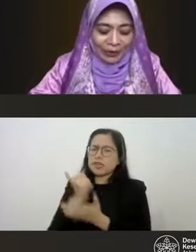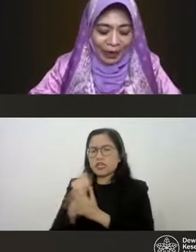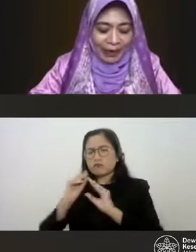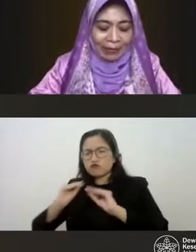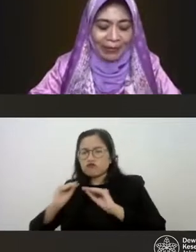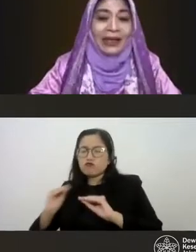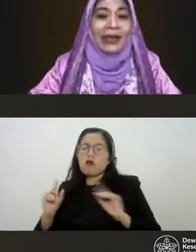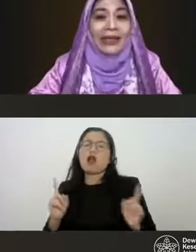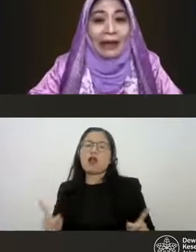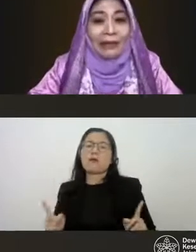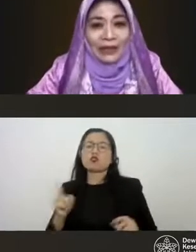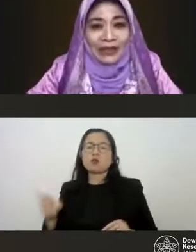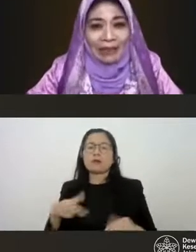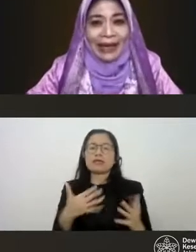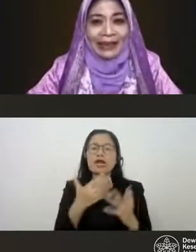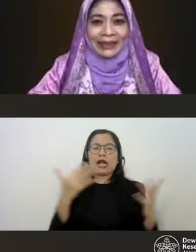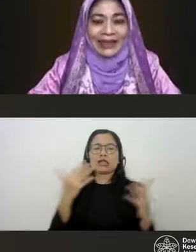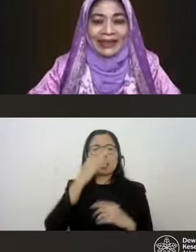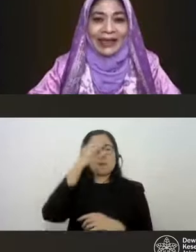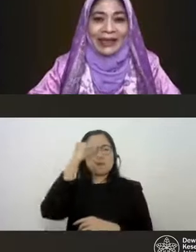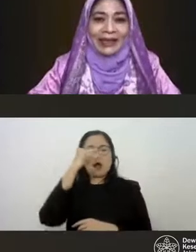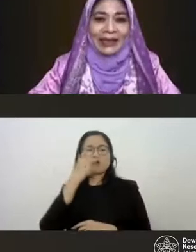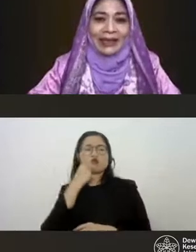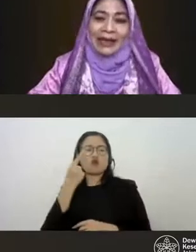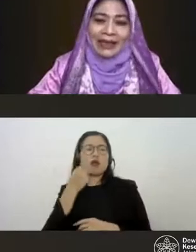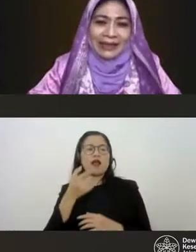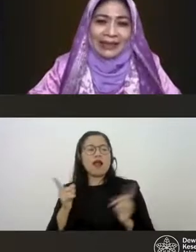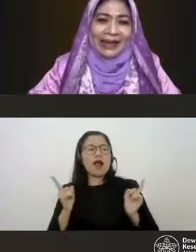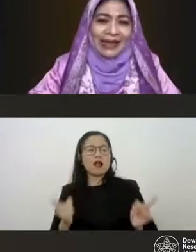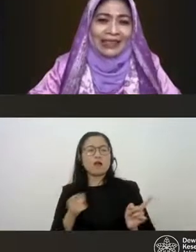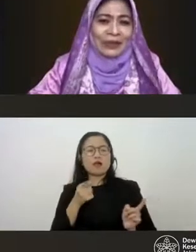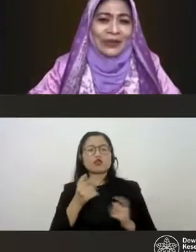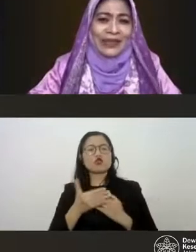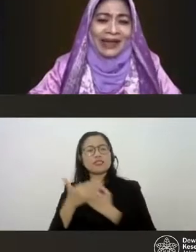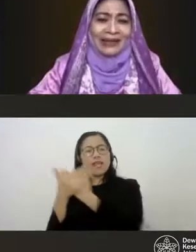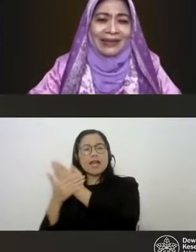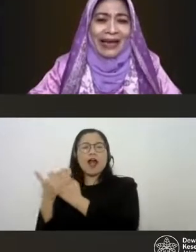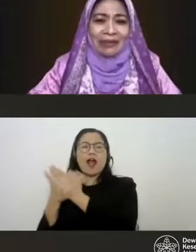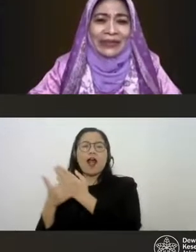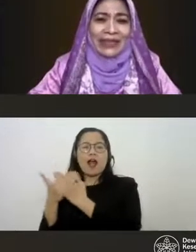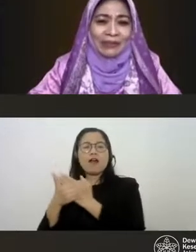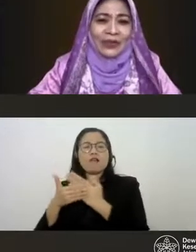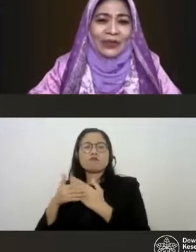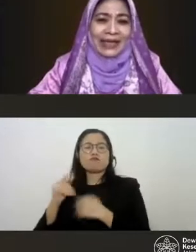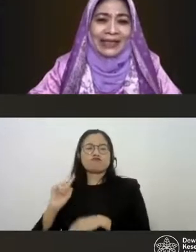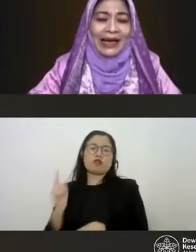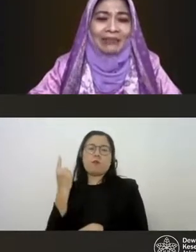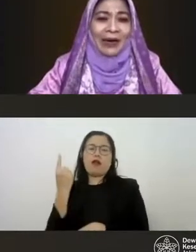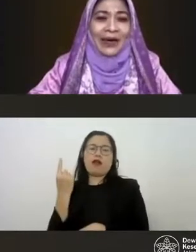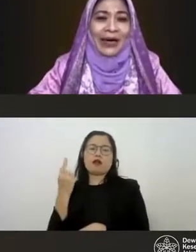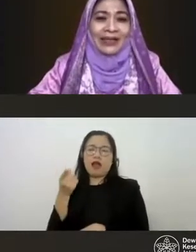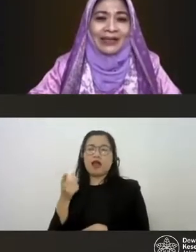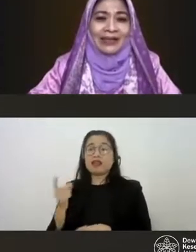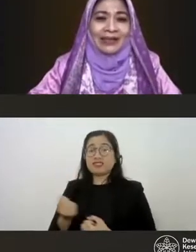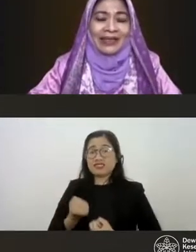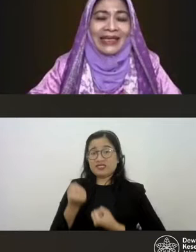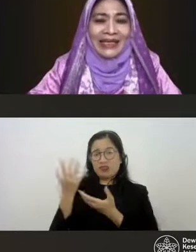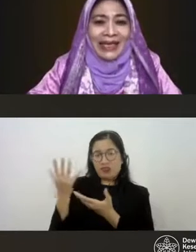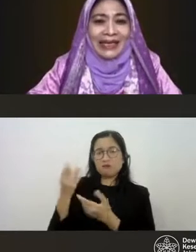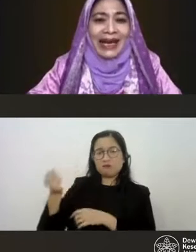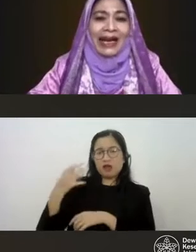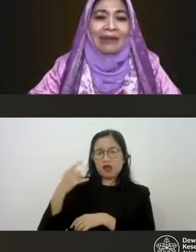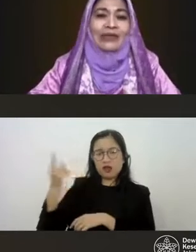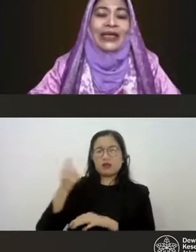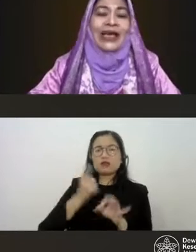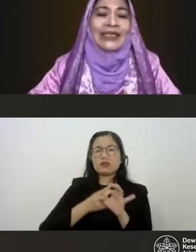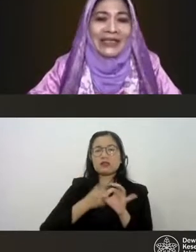nilai-nilai luhur agama yang mengutamakan kasih sayang. Karena sebetulnya dalam Islam juga dikatakan bahwa